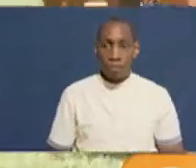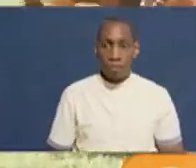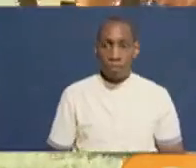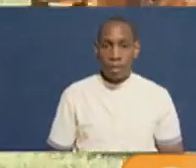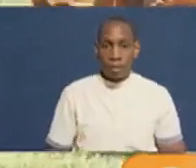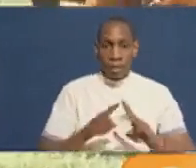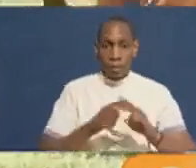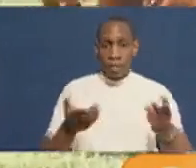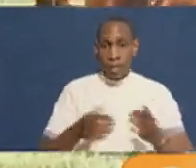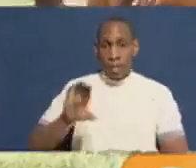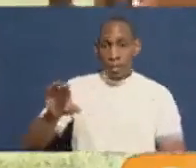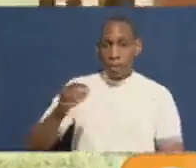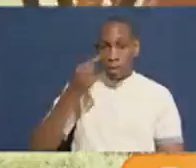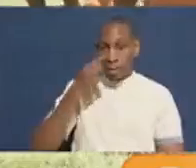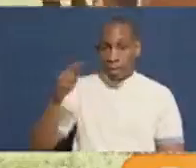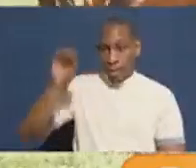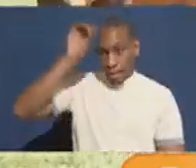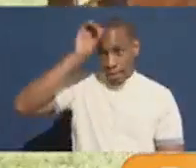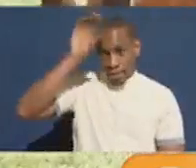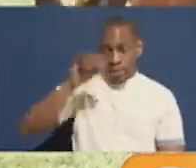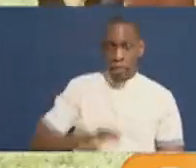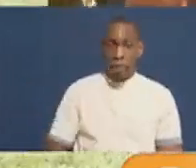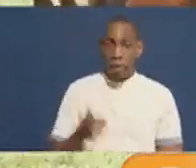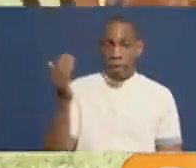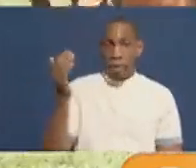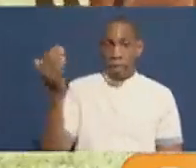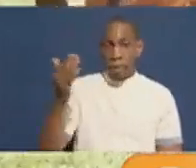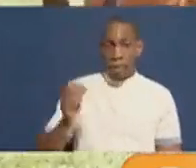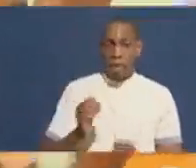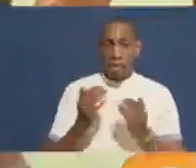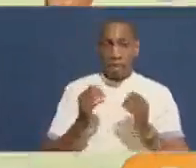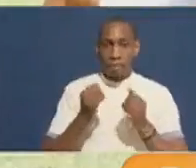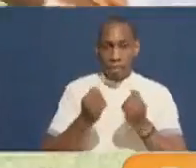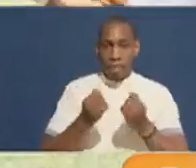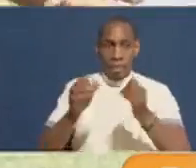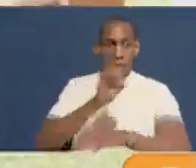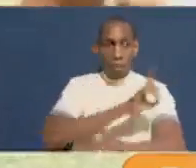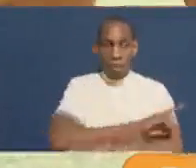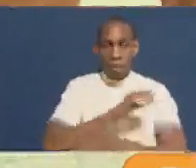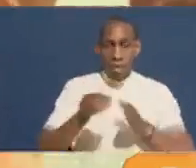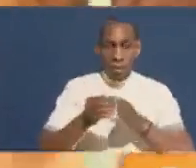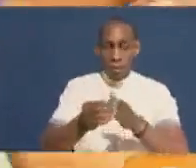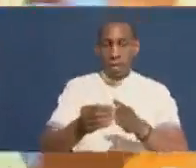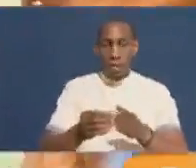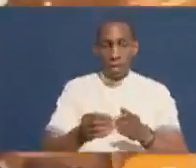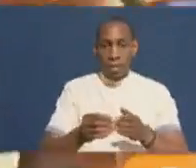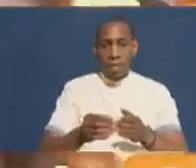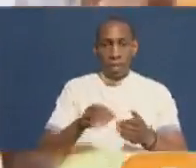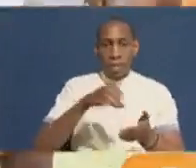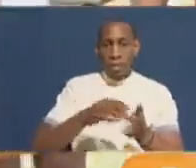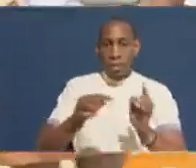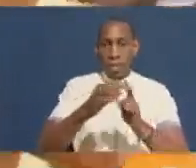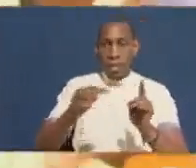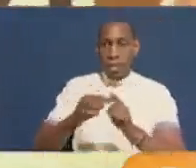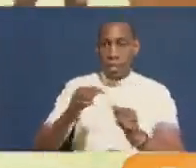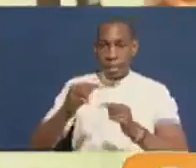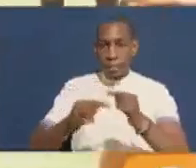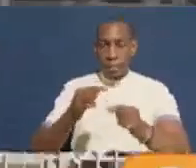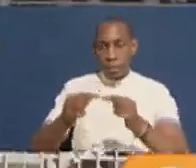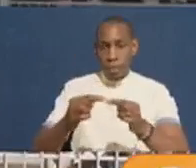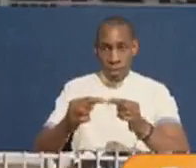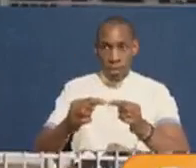Tuanze katika kaunti ya Kiambu ambapo hotuba za sherehe za Mashujaa zilitawaliwa na visa vya mauaji ambavyo vimeongezeka kwa